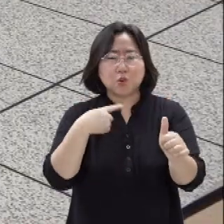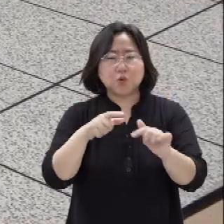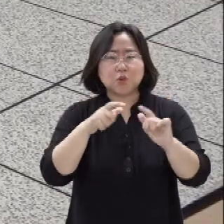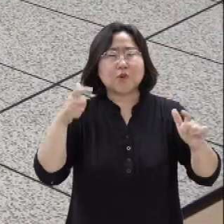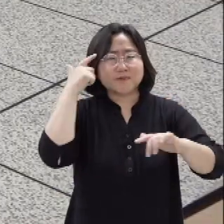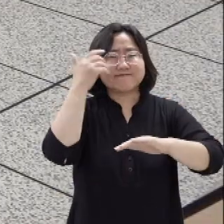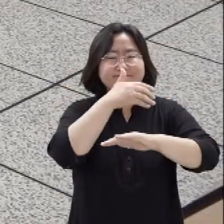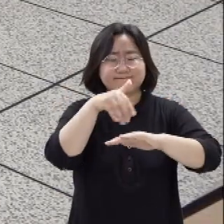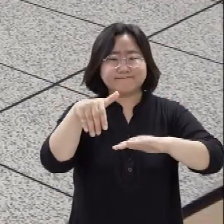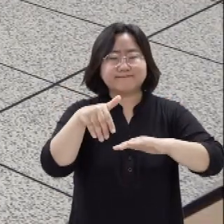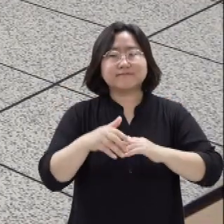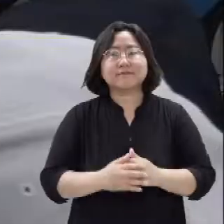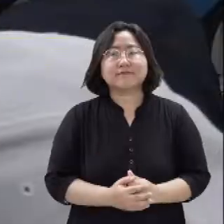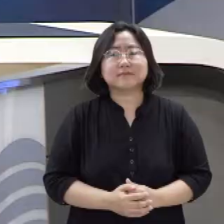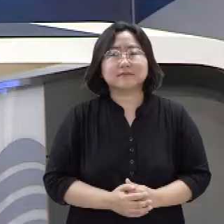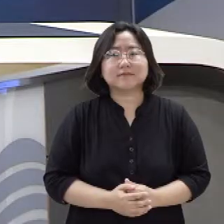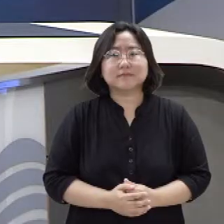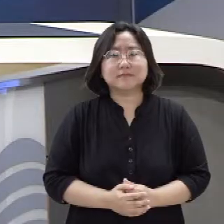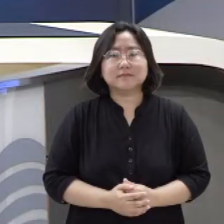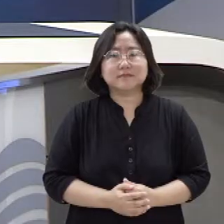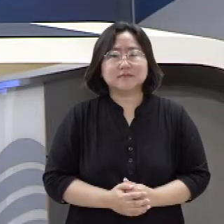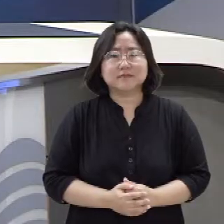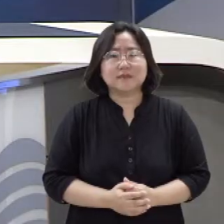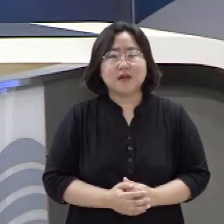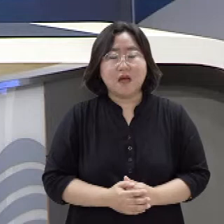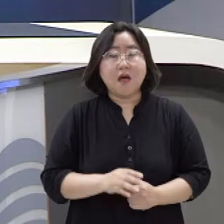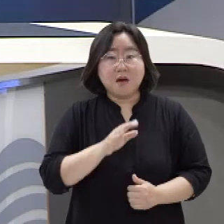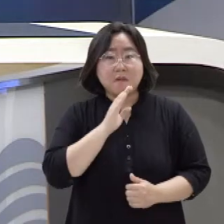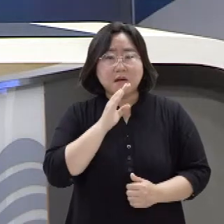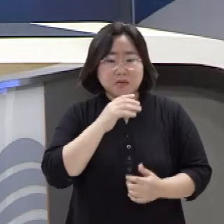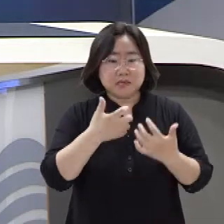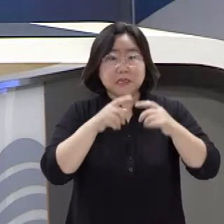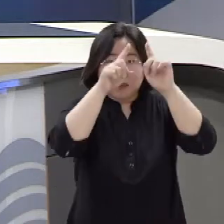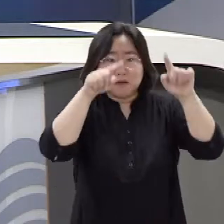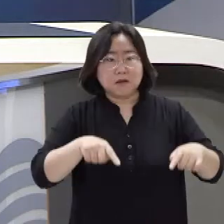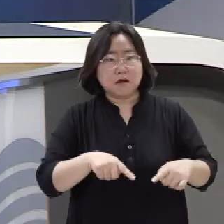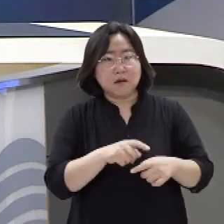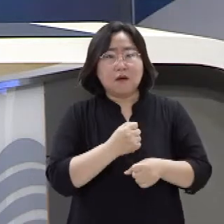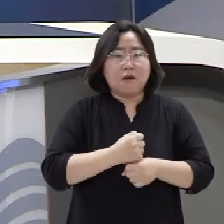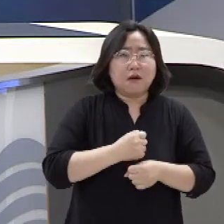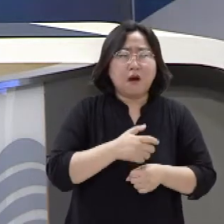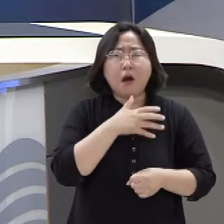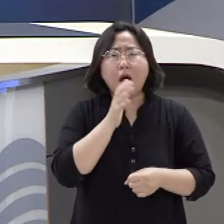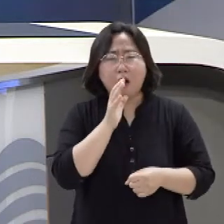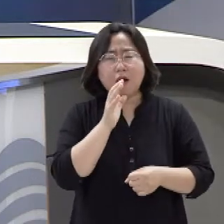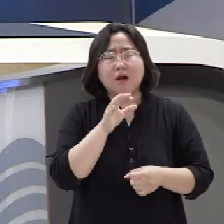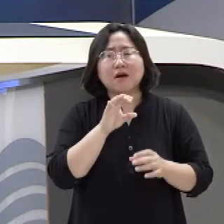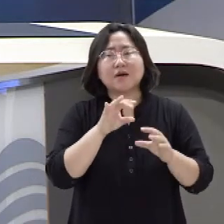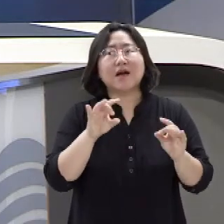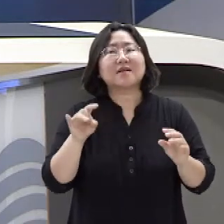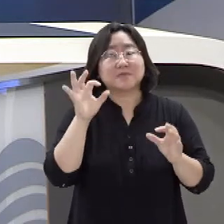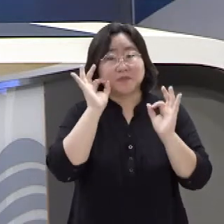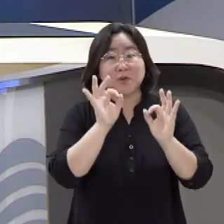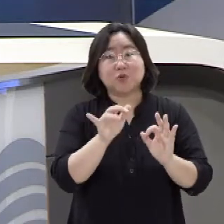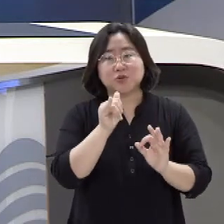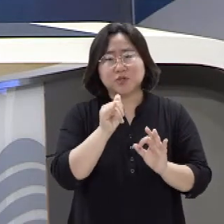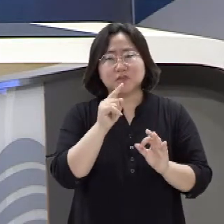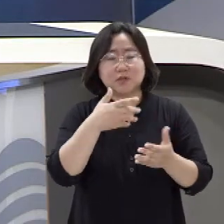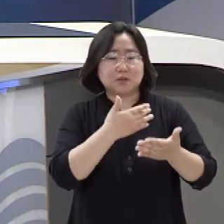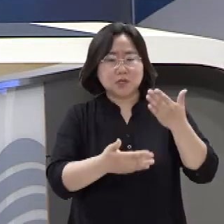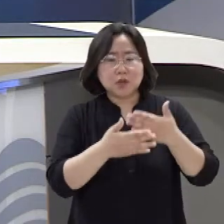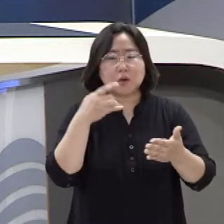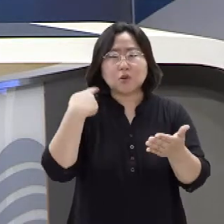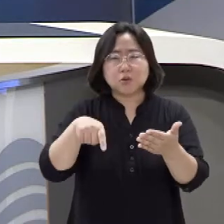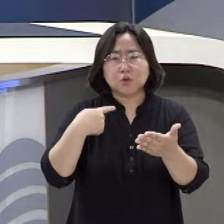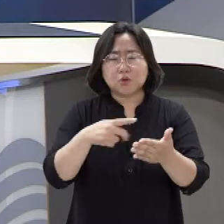추진할 계획입니다. 무인 단말기 앞에서 당황해 하시는 어르신들을 간혹 뵙게 되는데 이런 체험과